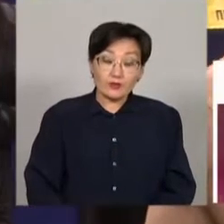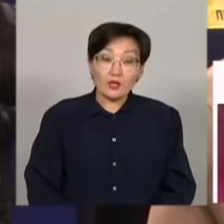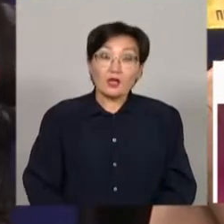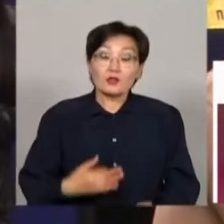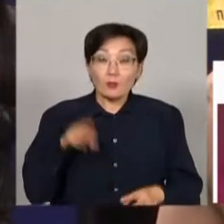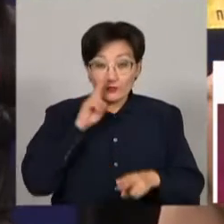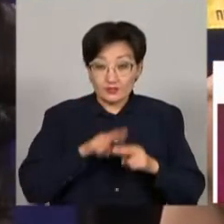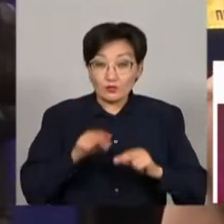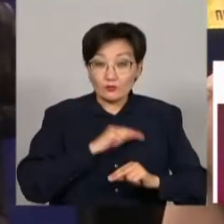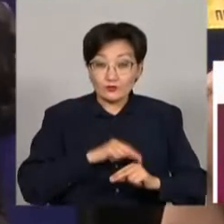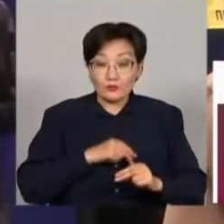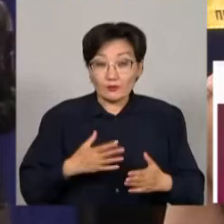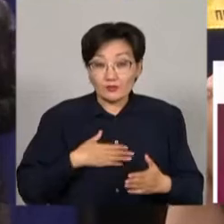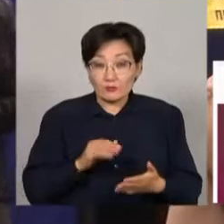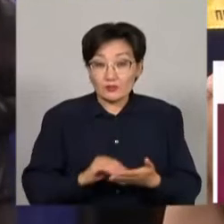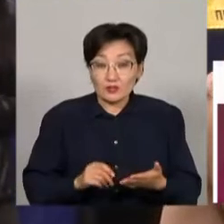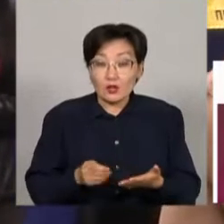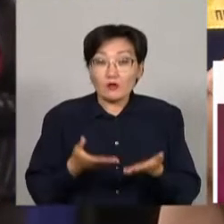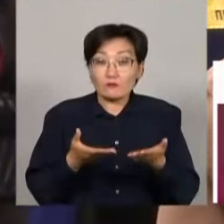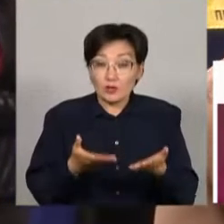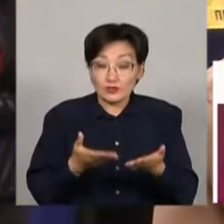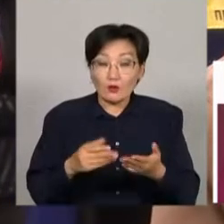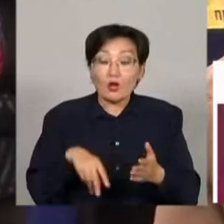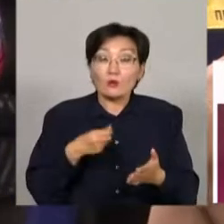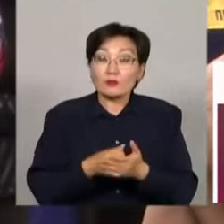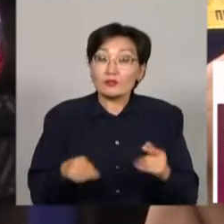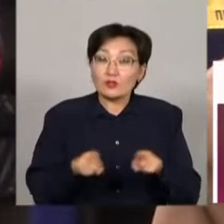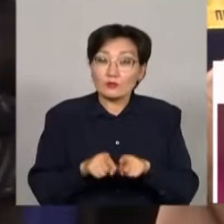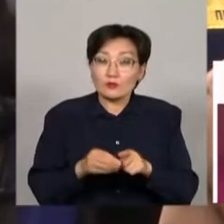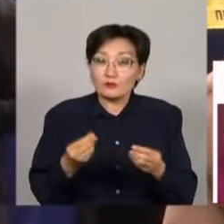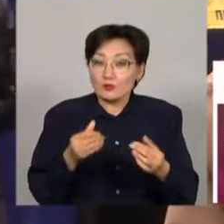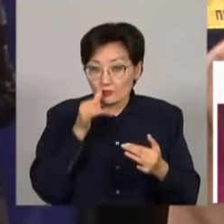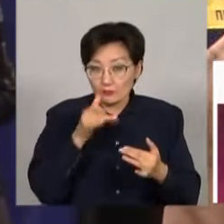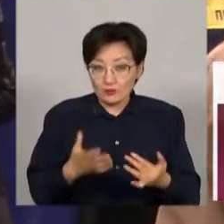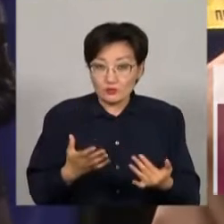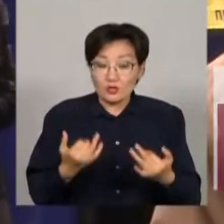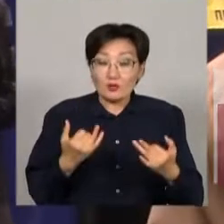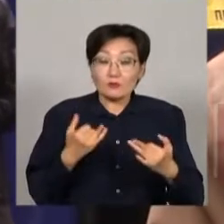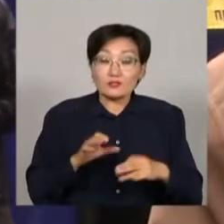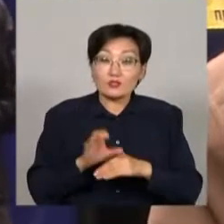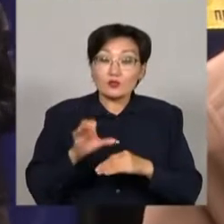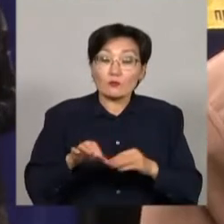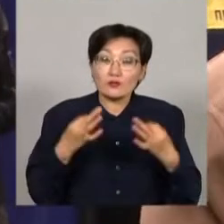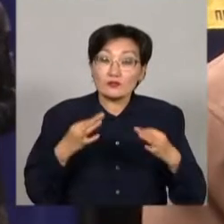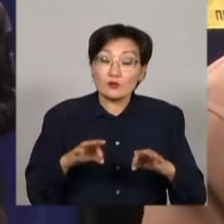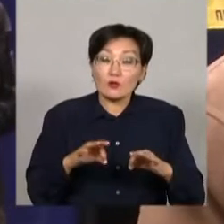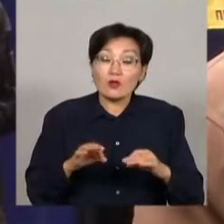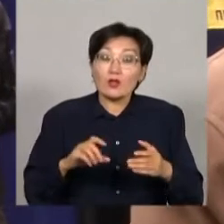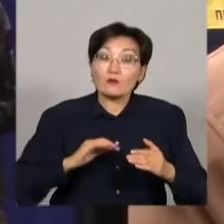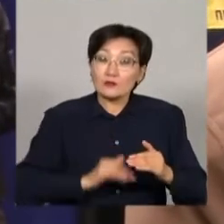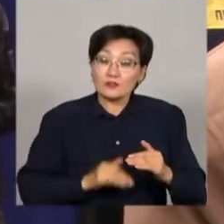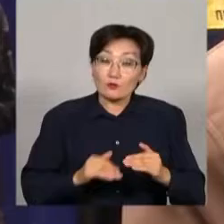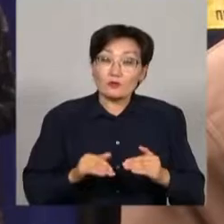Я потерял работу, а мне выставили огромный счет. Платить такую сумму мне не по карману. Сейчас отправил вакансию в одну фирму.